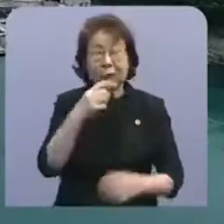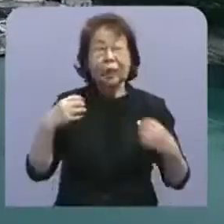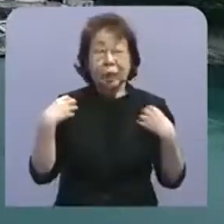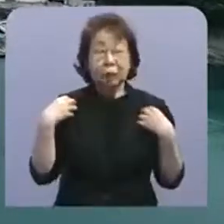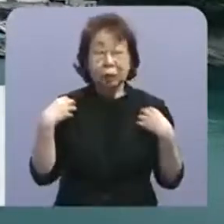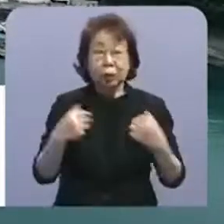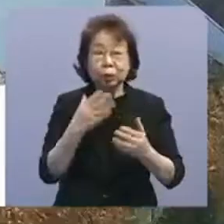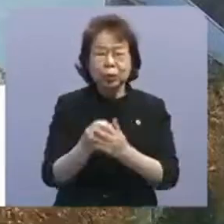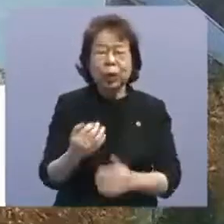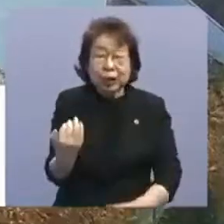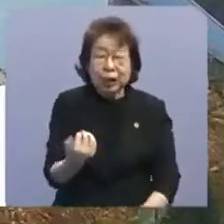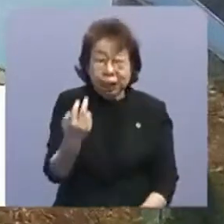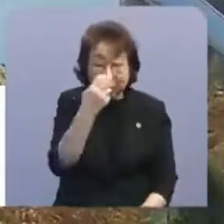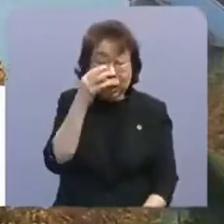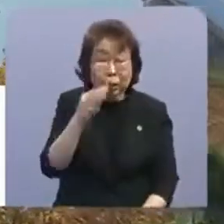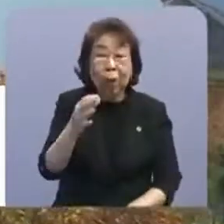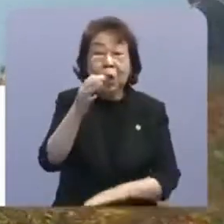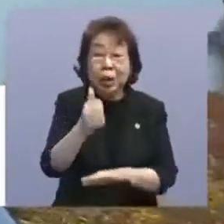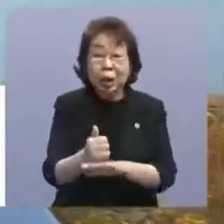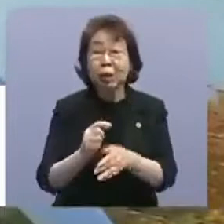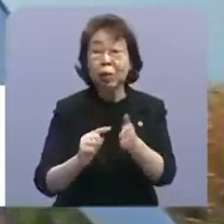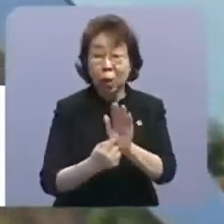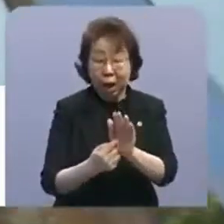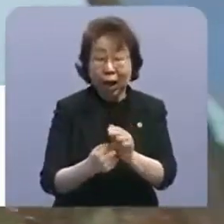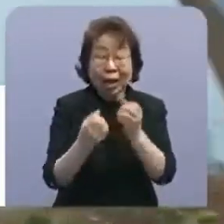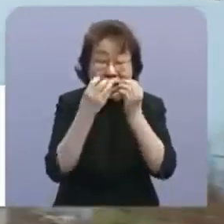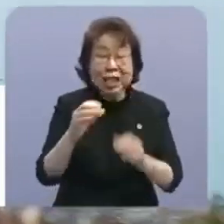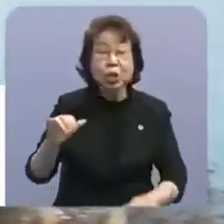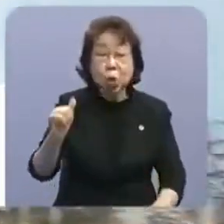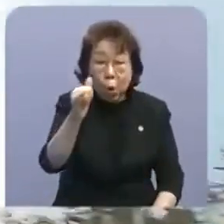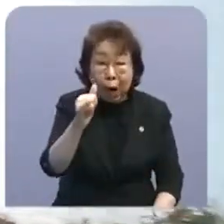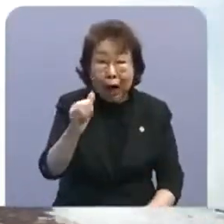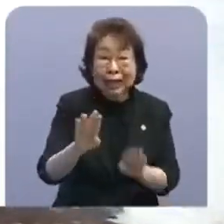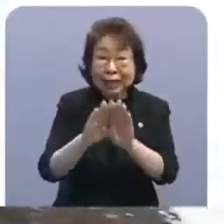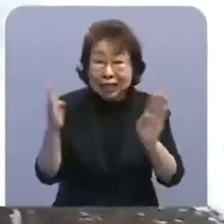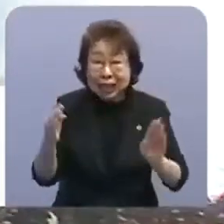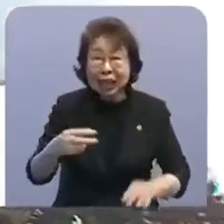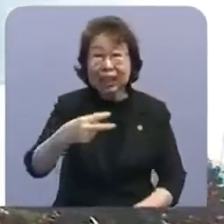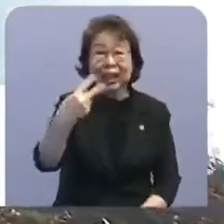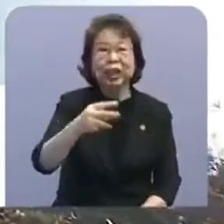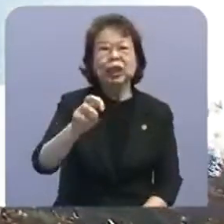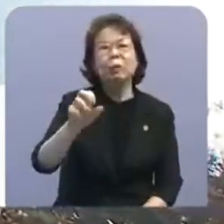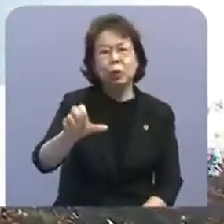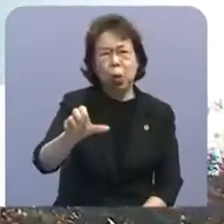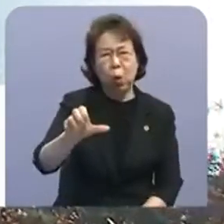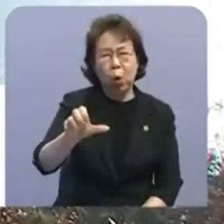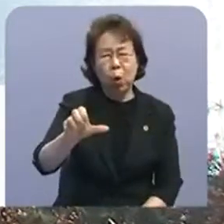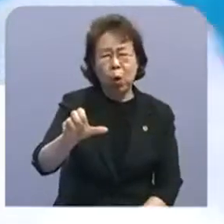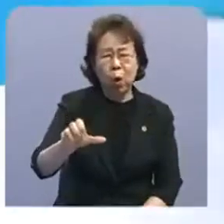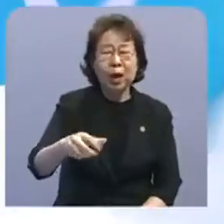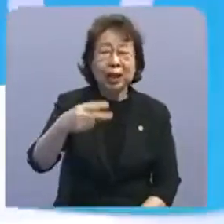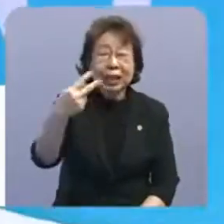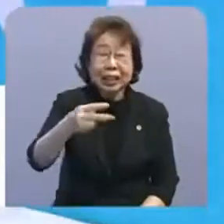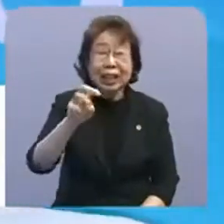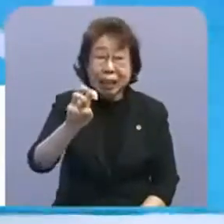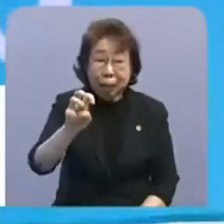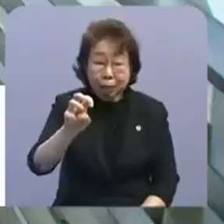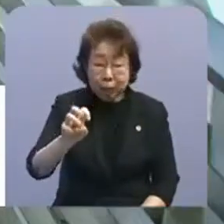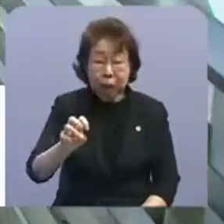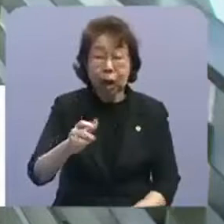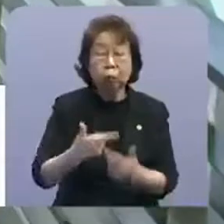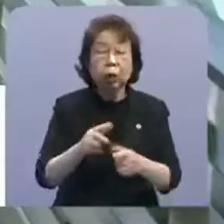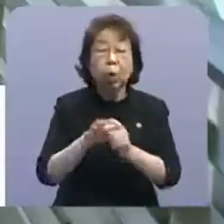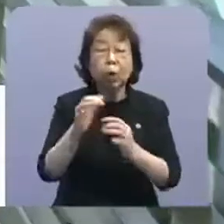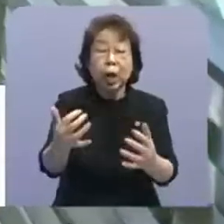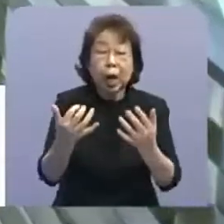국토교통부가 사전 타당성 조사에서 제시한 가덕신공항의 개항 시기는 2035년. 2030년 월드엑스포